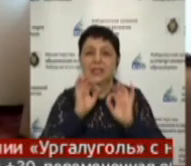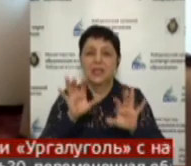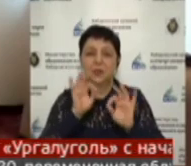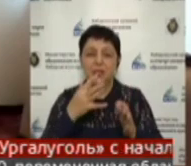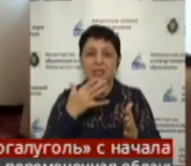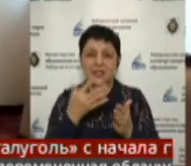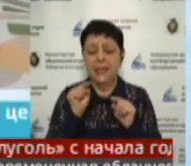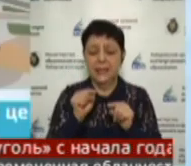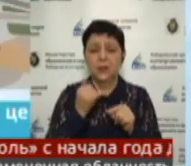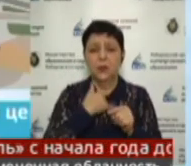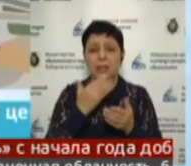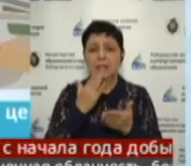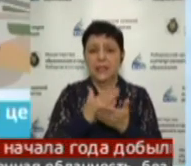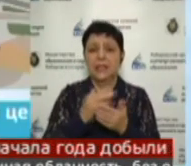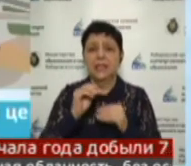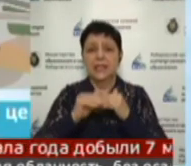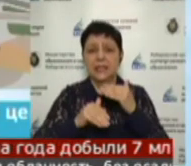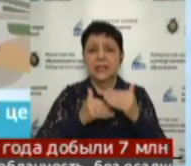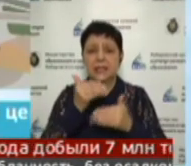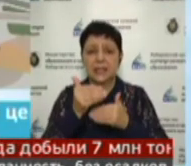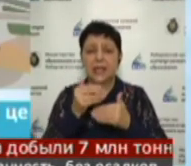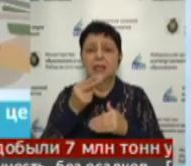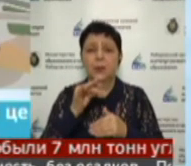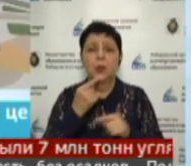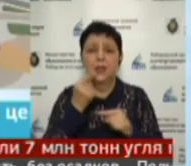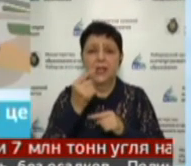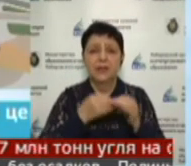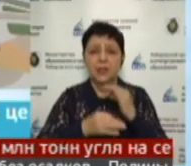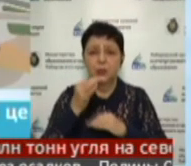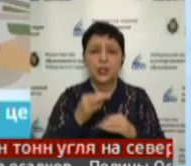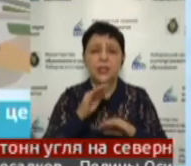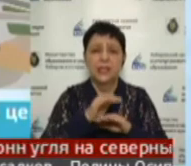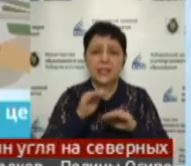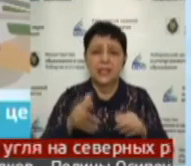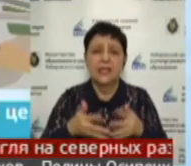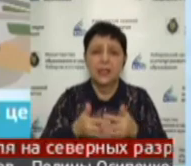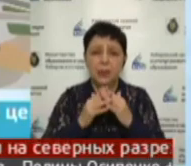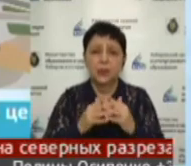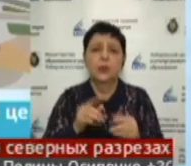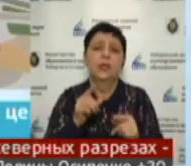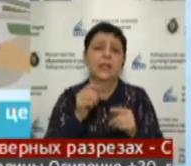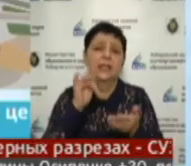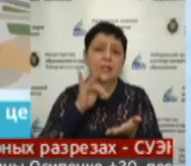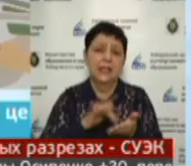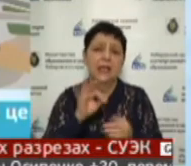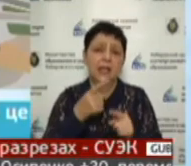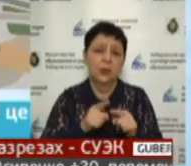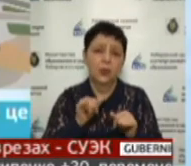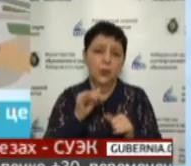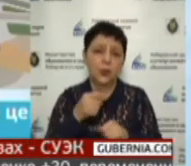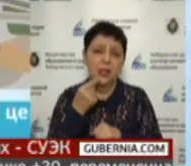нашего центра, который будет возводиться, в том, что там не только реабилитация и не только медицина. Там еще